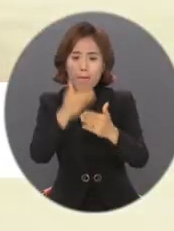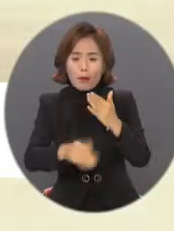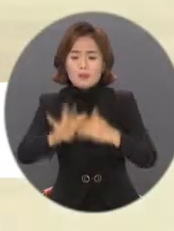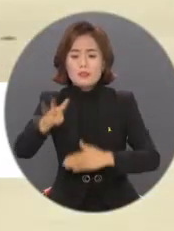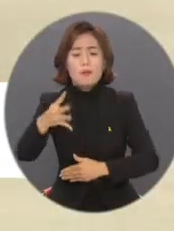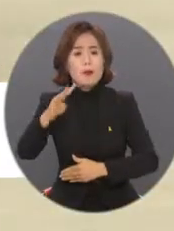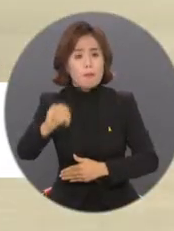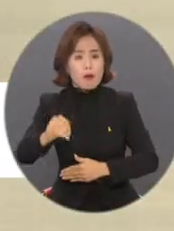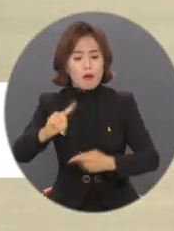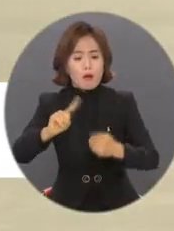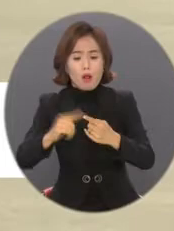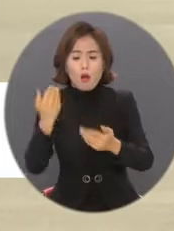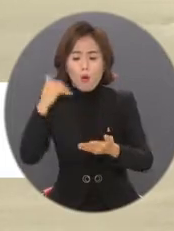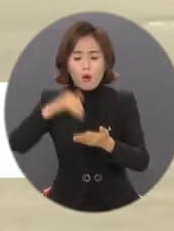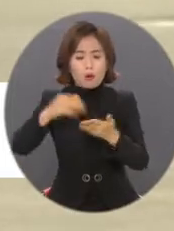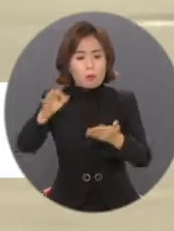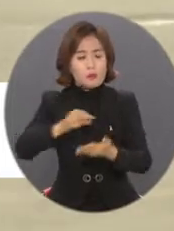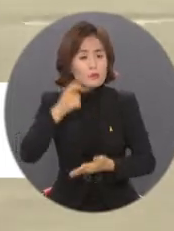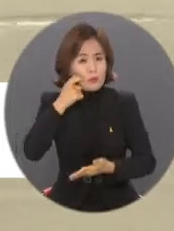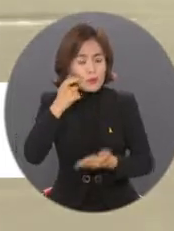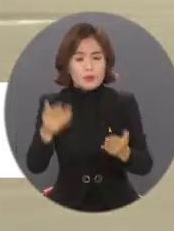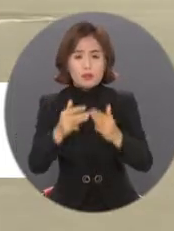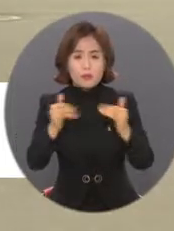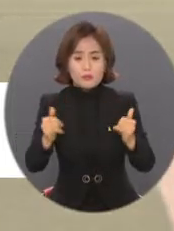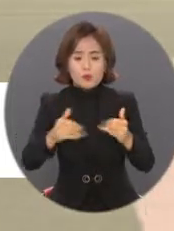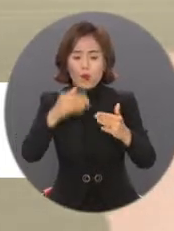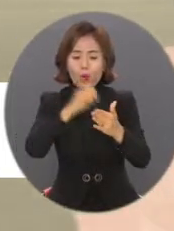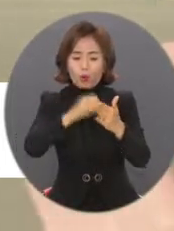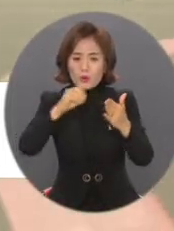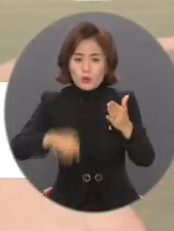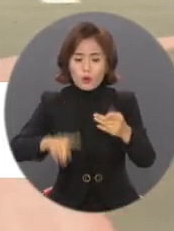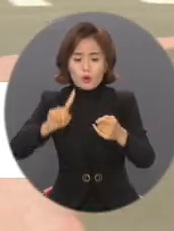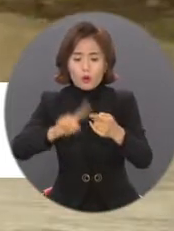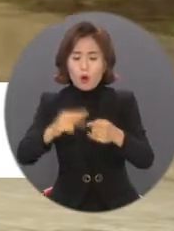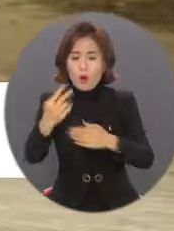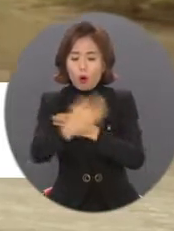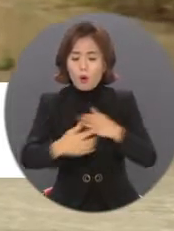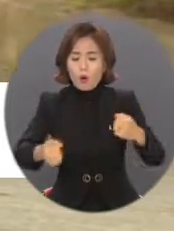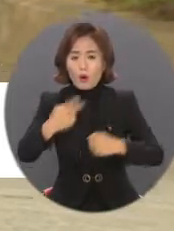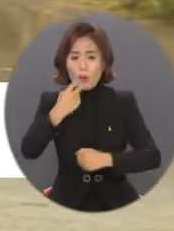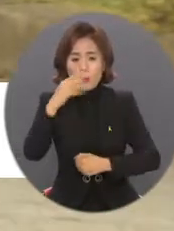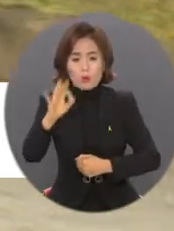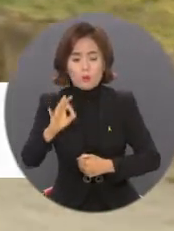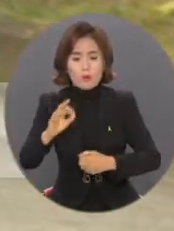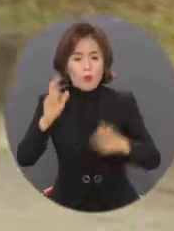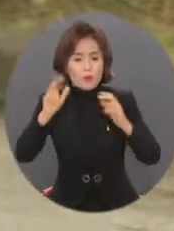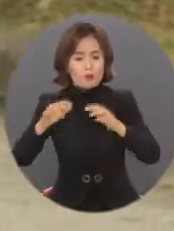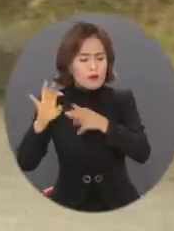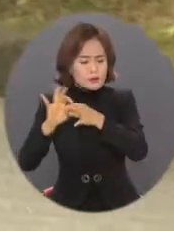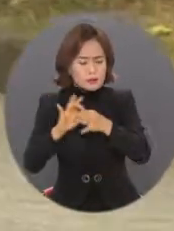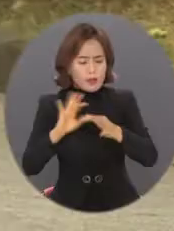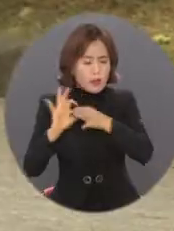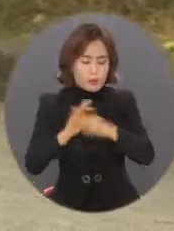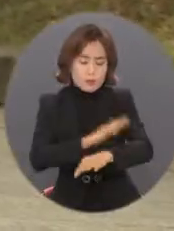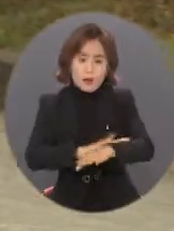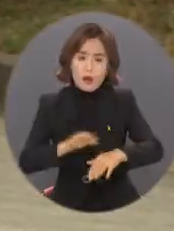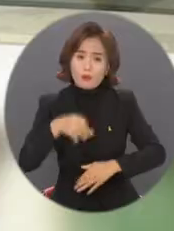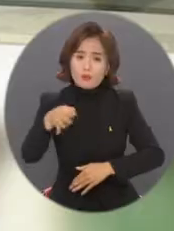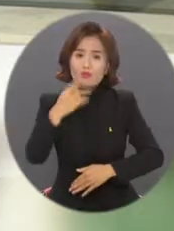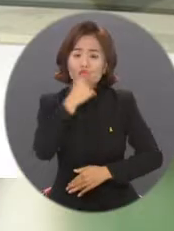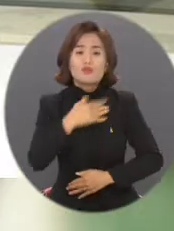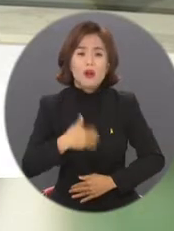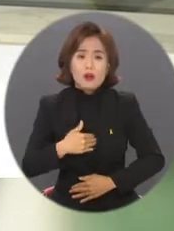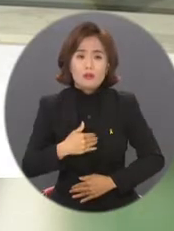만원인데 이를 환급 받지 못한 직원들은 공제된 만큼의 건보료를 업체가 성실히 내고 있을 걸로 많았습니다